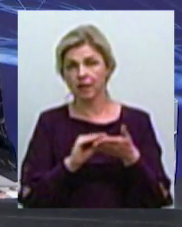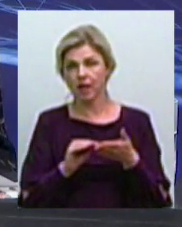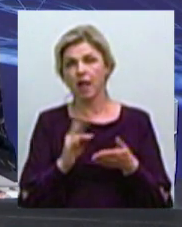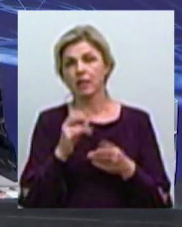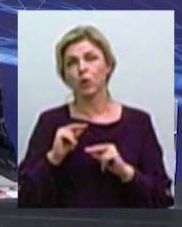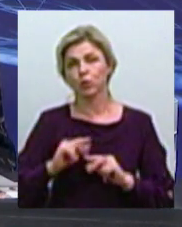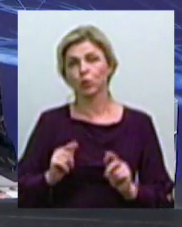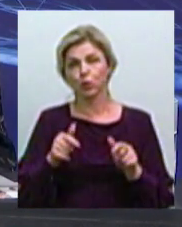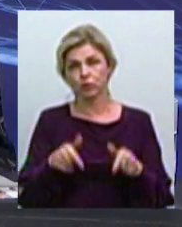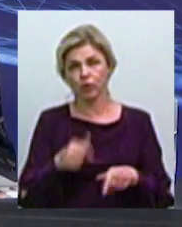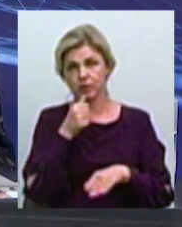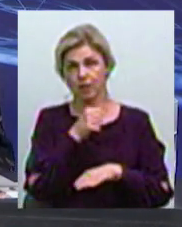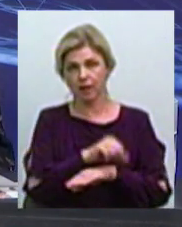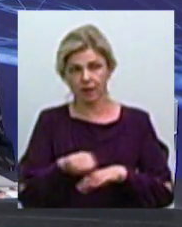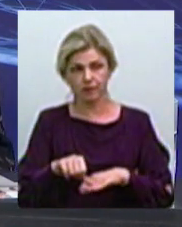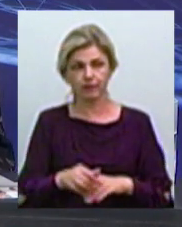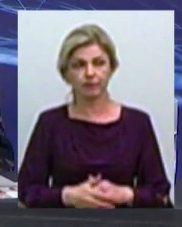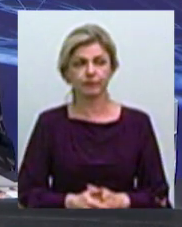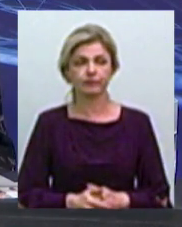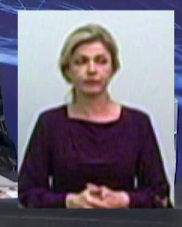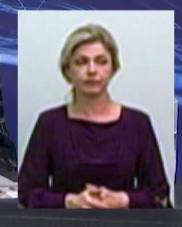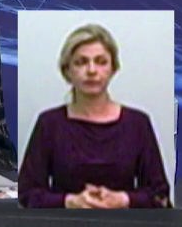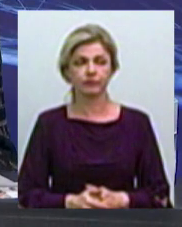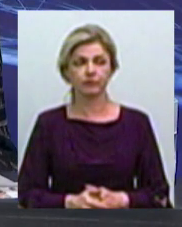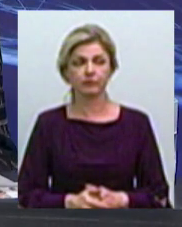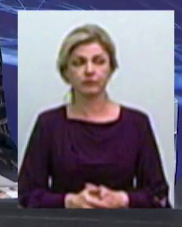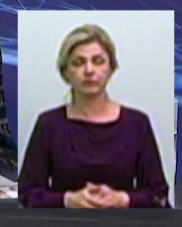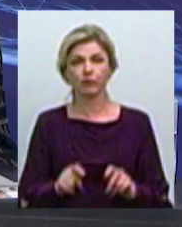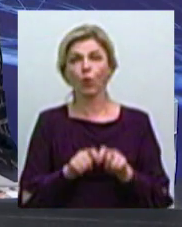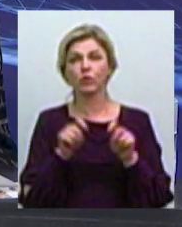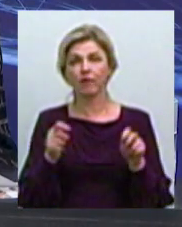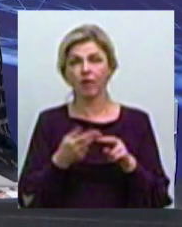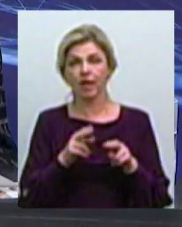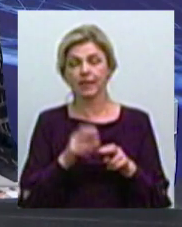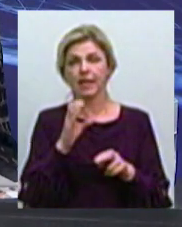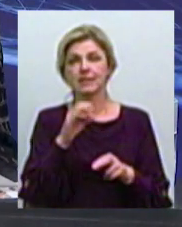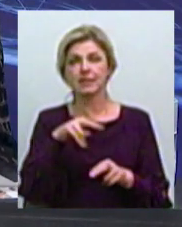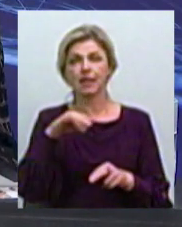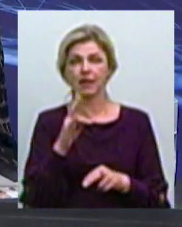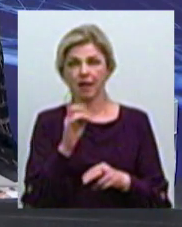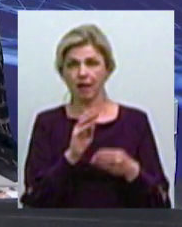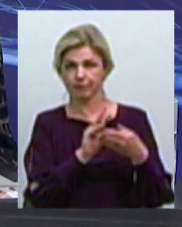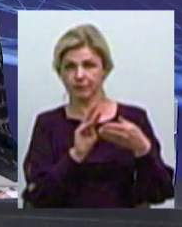границей. Трудоустройство есть и трудоустройство за границей. Открывая эту ссылку, можно найти